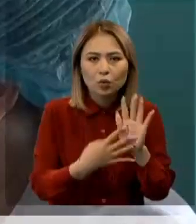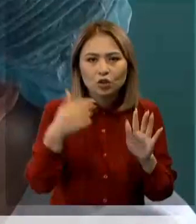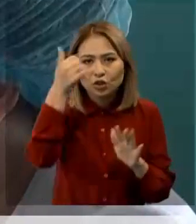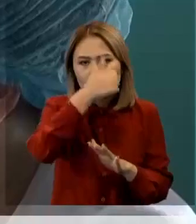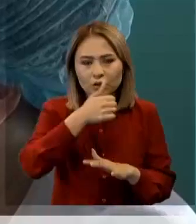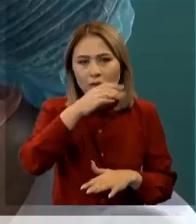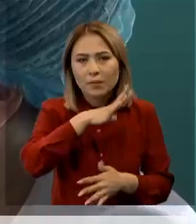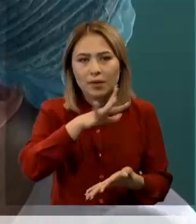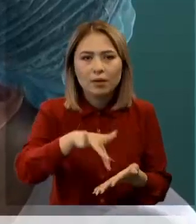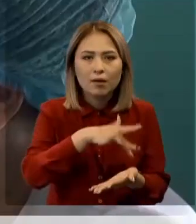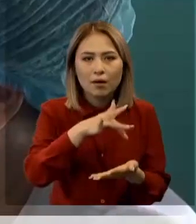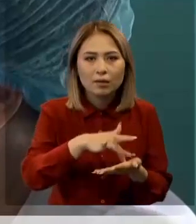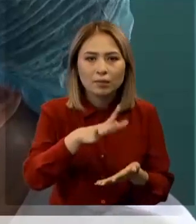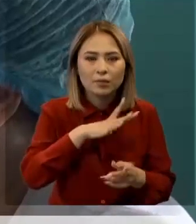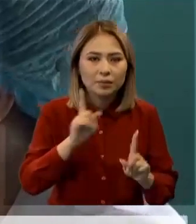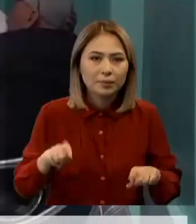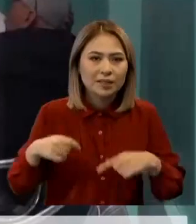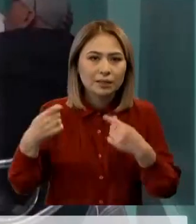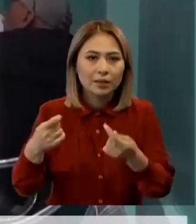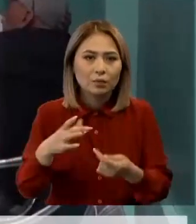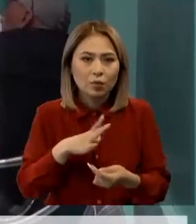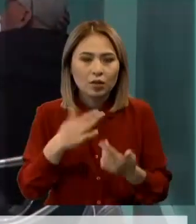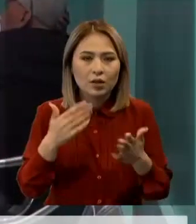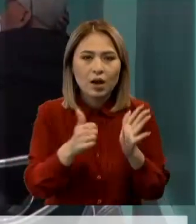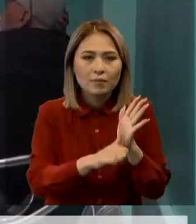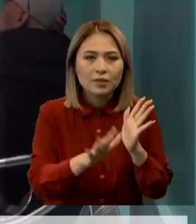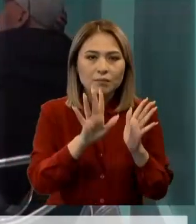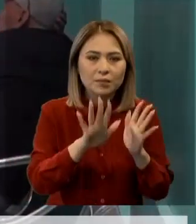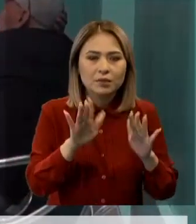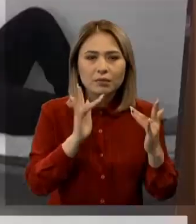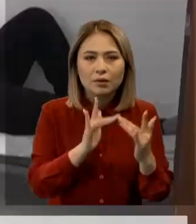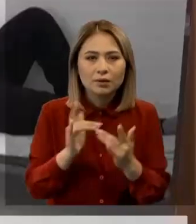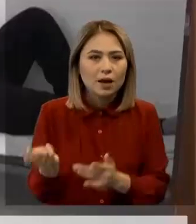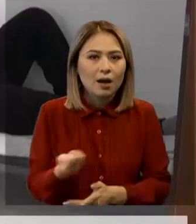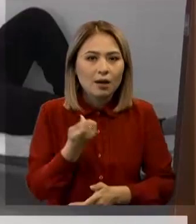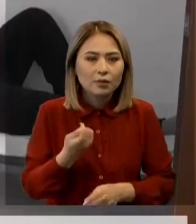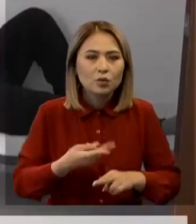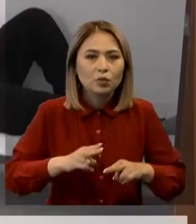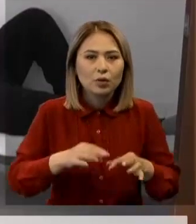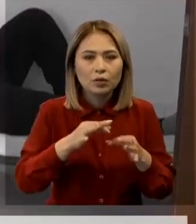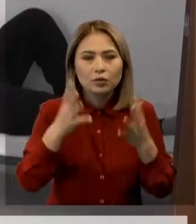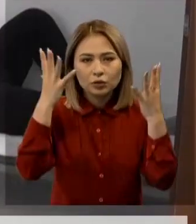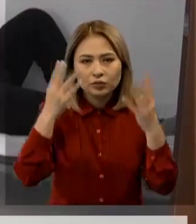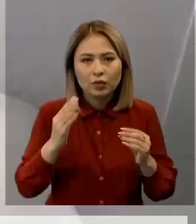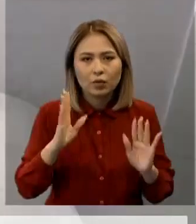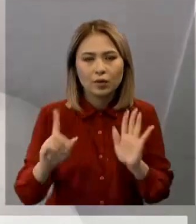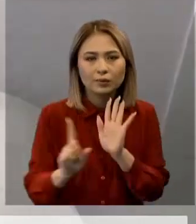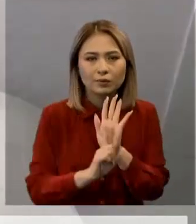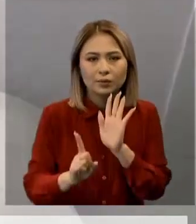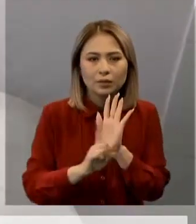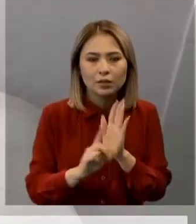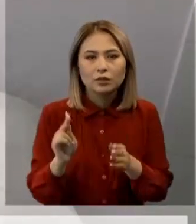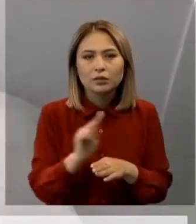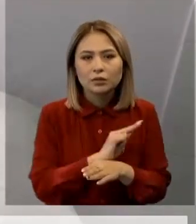Арчимед клиникасына сенімгерлік басқаруға берілген. Мұнда 65 төсегін аздық етеді. Қазір ауданда тек күндізгі стационар ғана қол